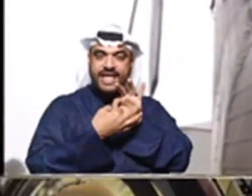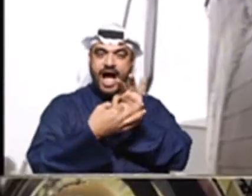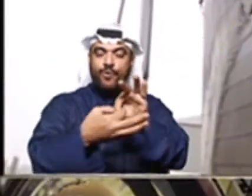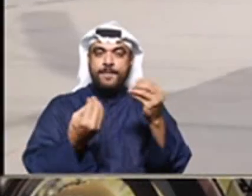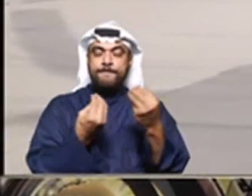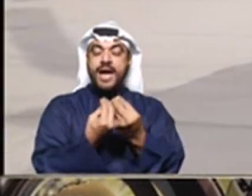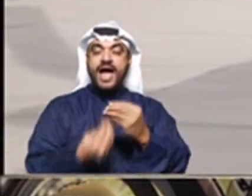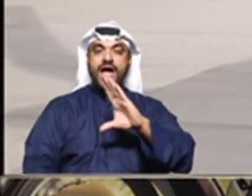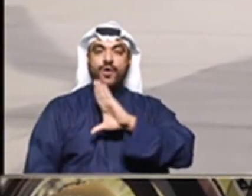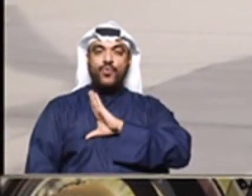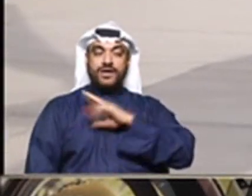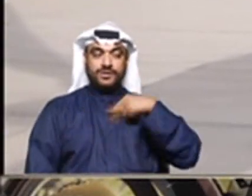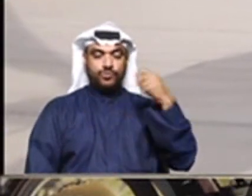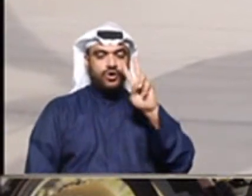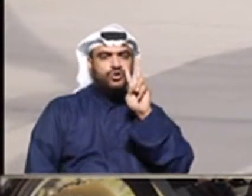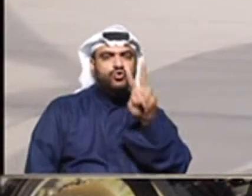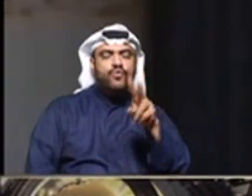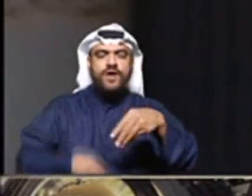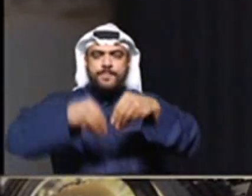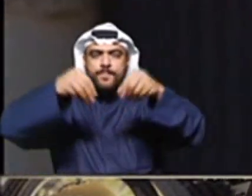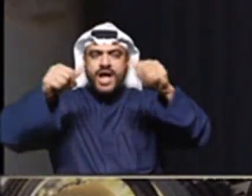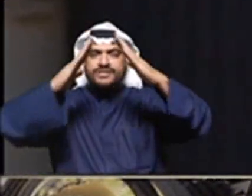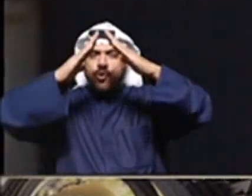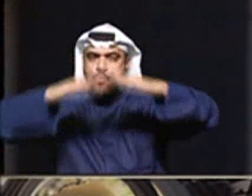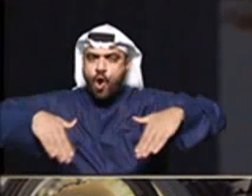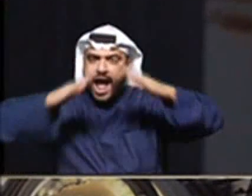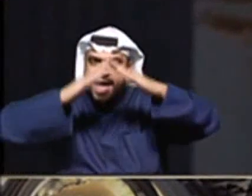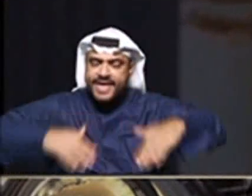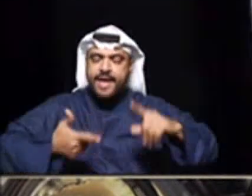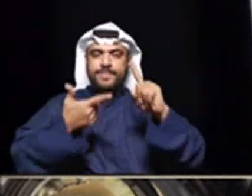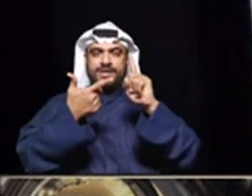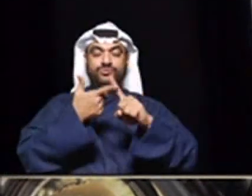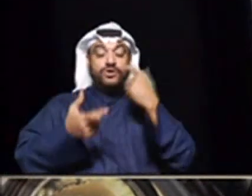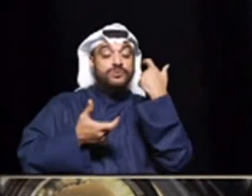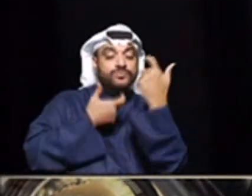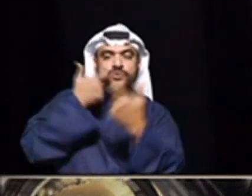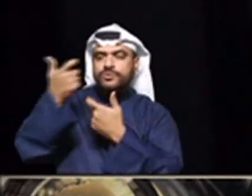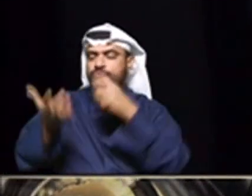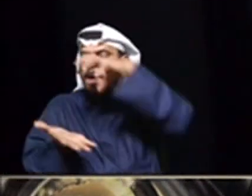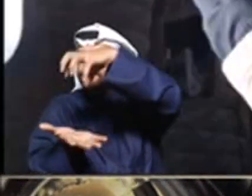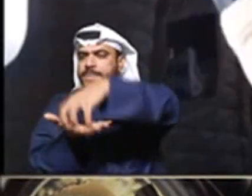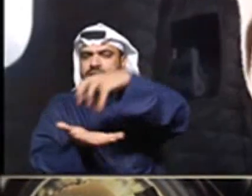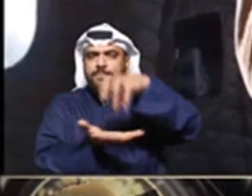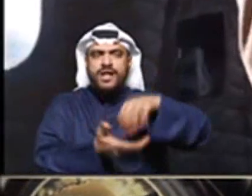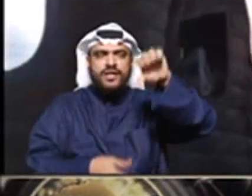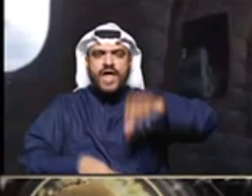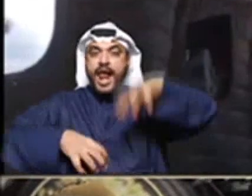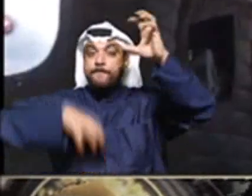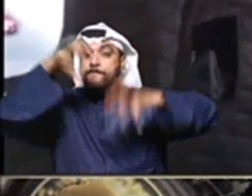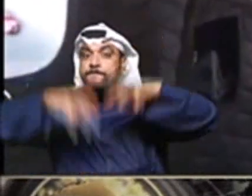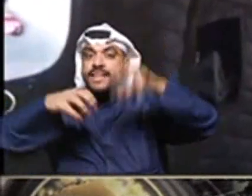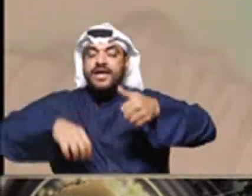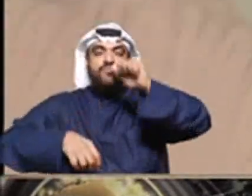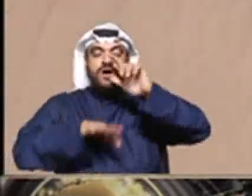رصد ومراقبة التأثيرات البيئية من المخيمات الربيعية، وكذلك الاطلاع على المناطق المتضررة من الأمطار